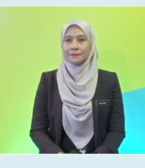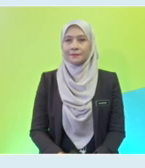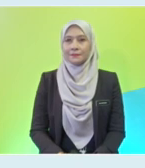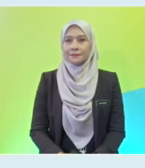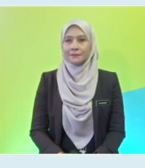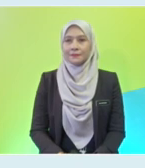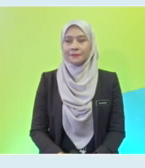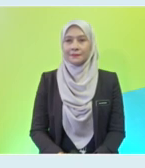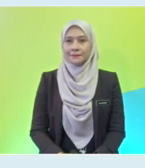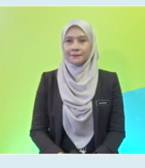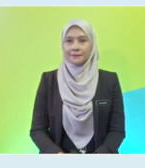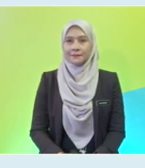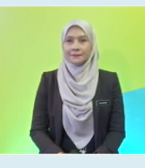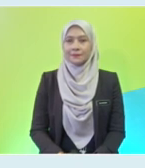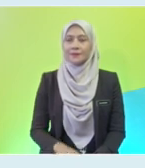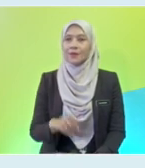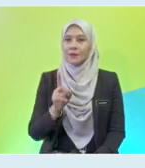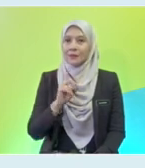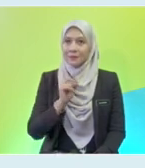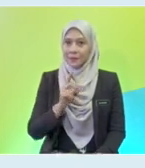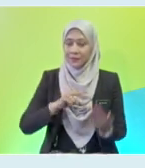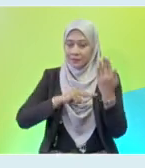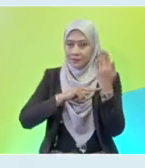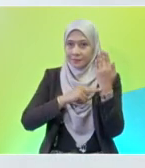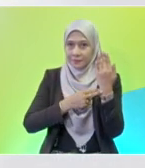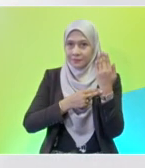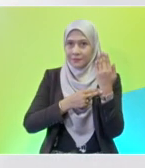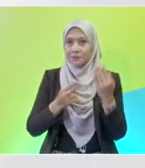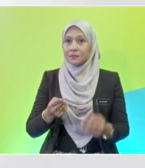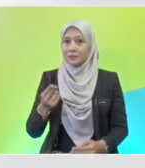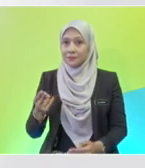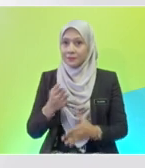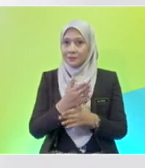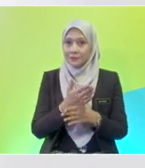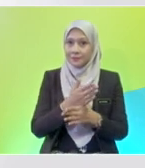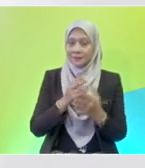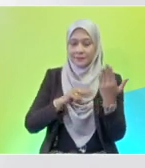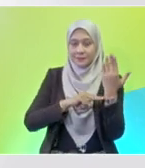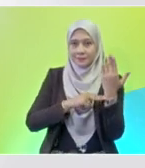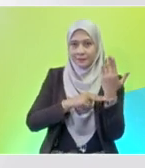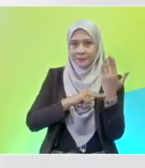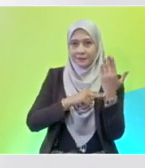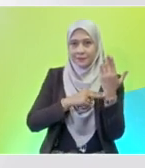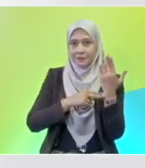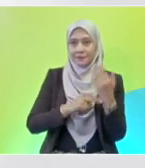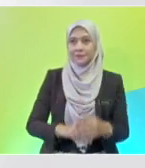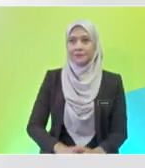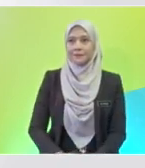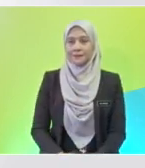merupakan suatu unsur Oke kalian lihat sekolah ini soal ini yang agak ringkas dan mudah jawabannya